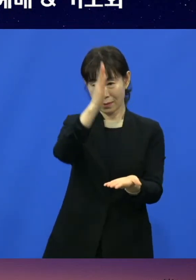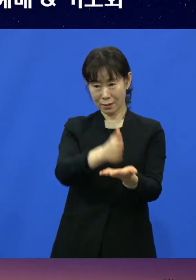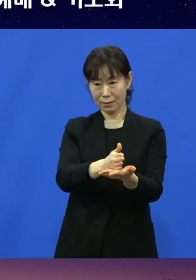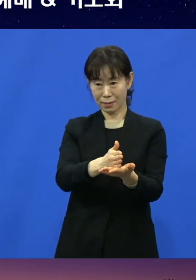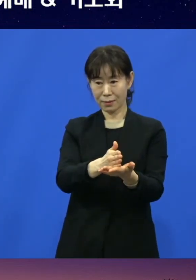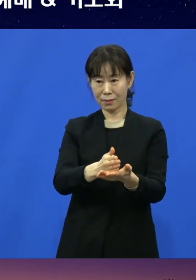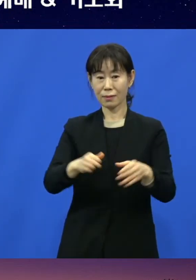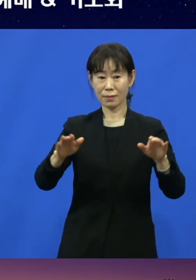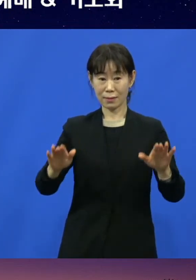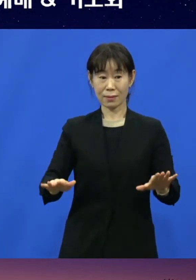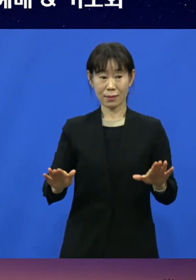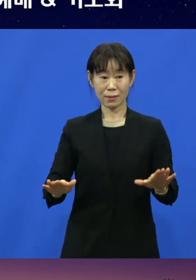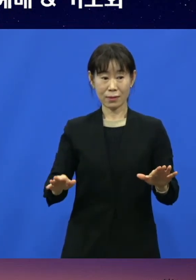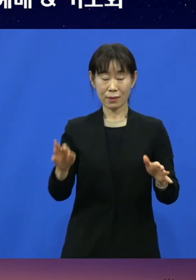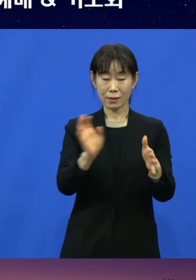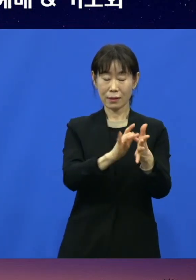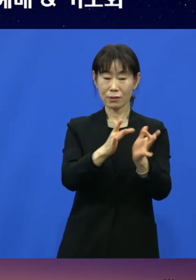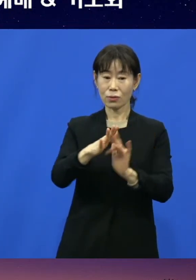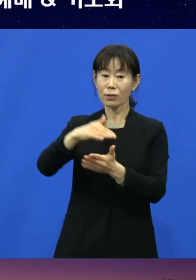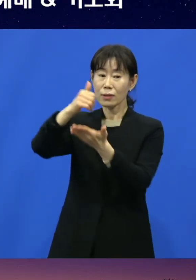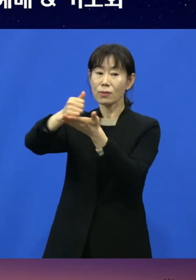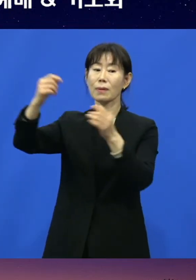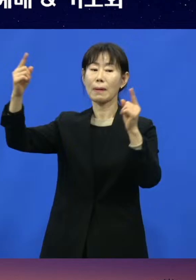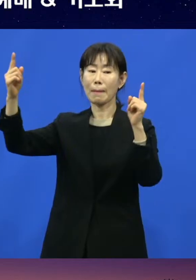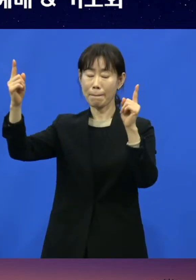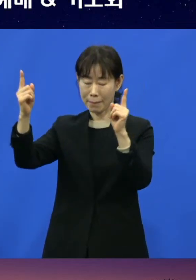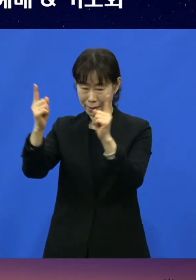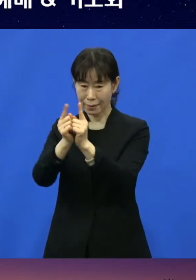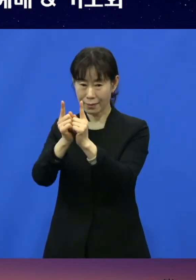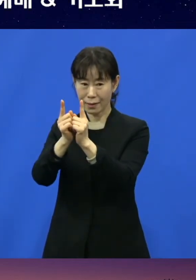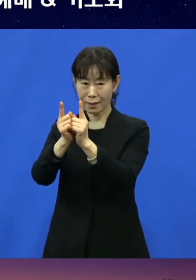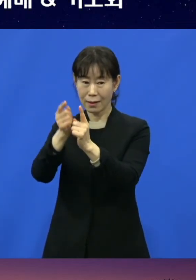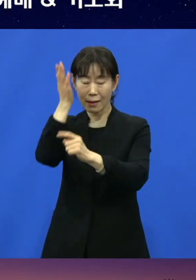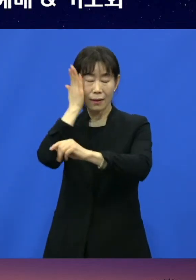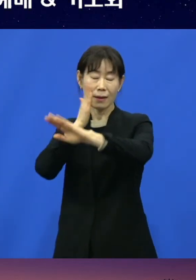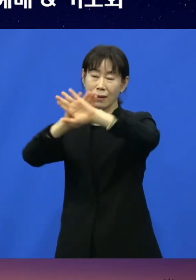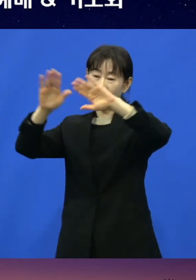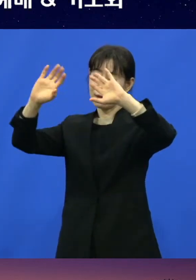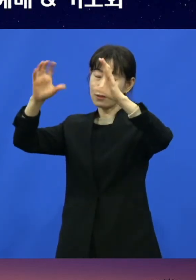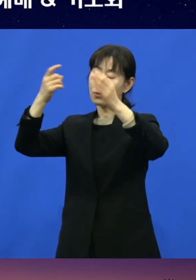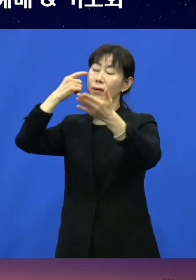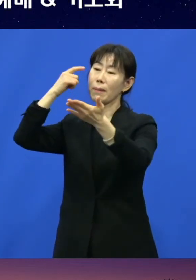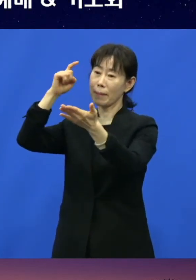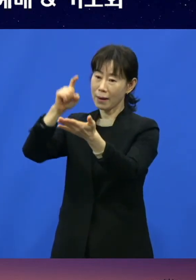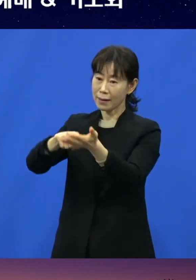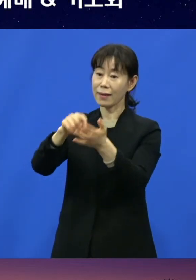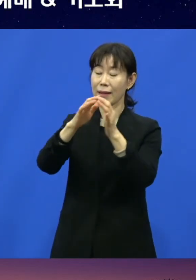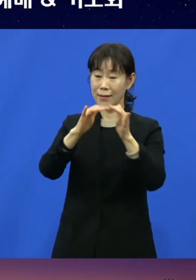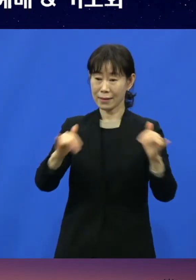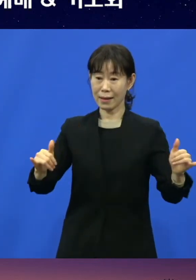오늘 여러분, 우리가 예수 그리스도를 만난 자들로, 천국을 발견한 자들로,